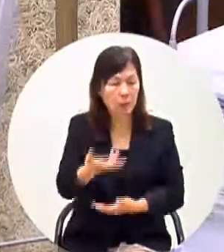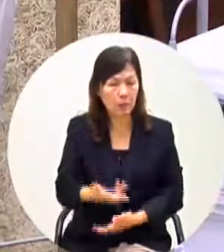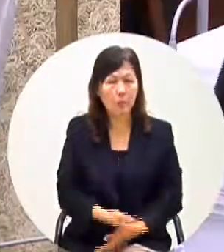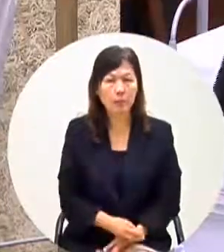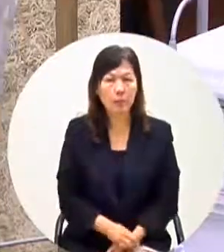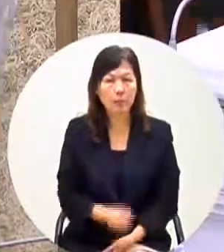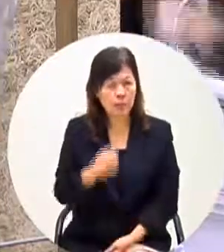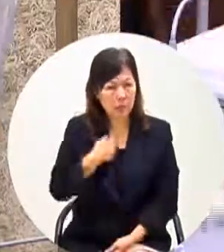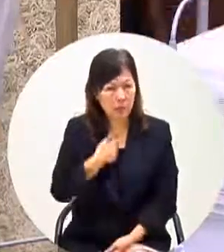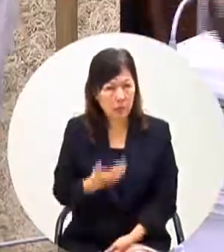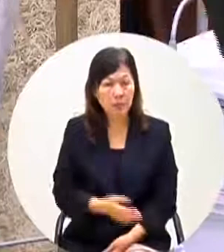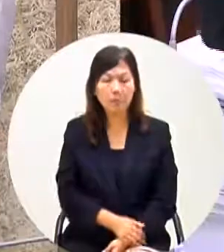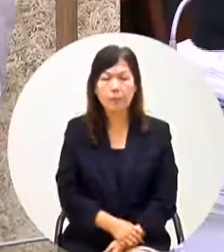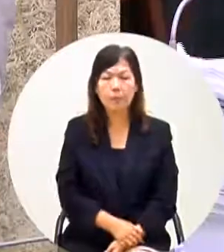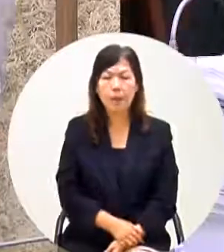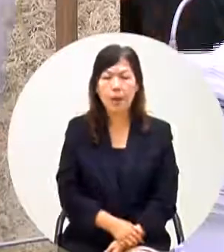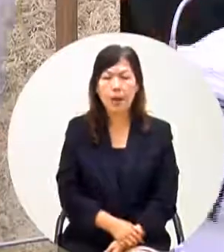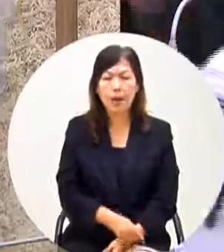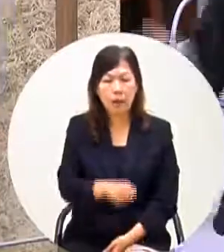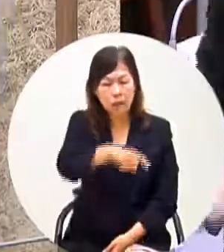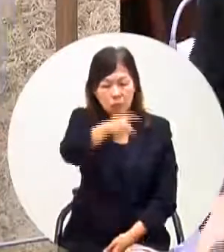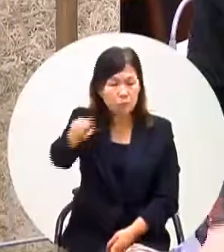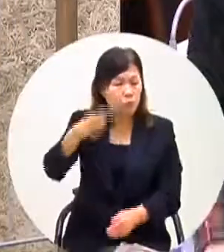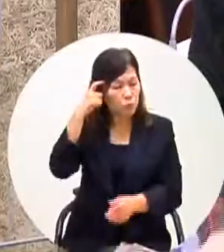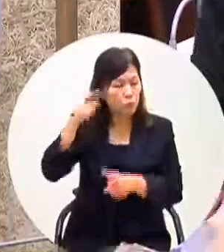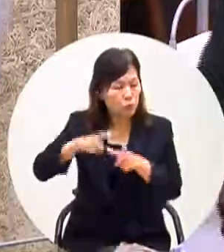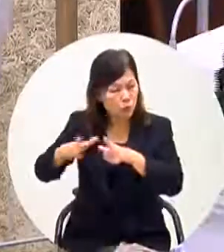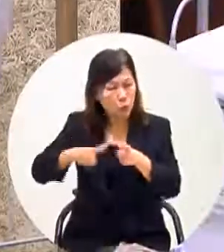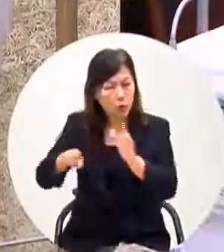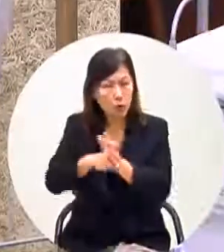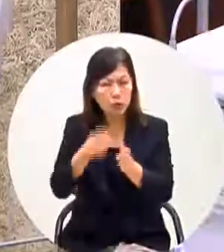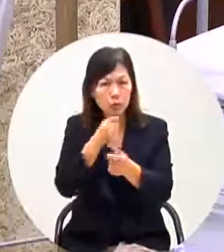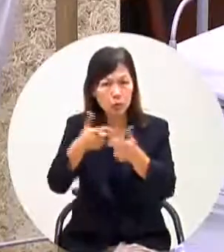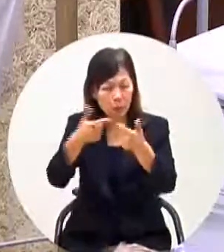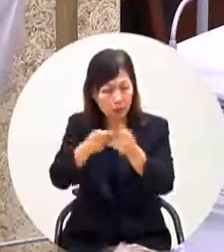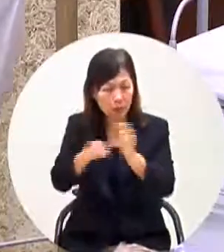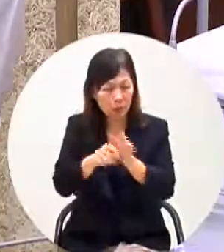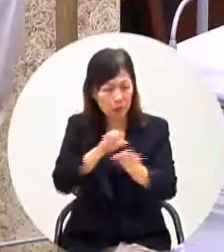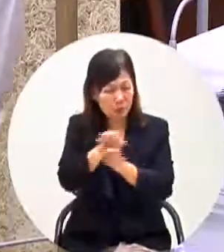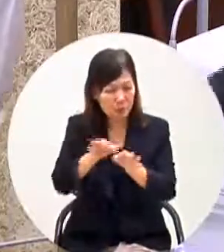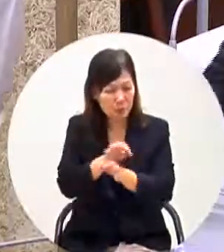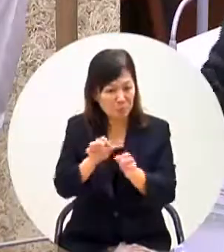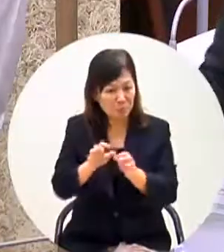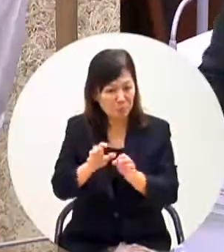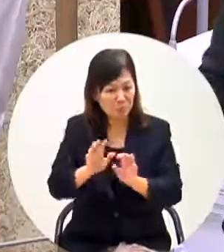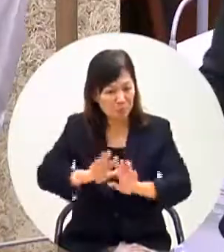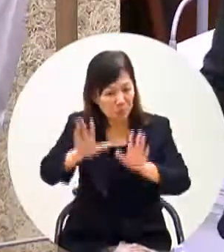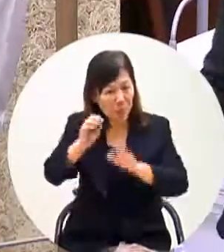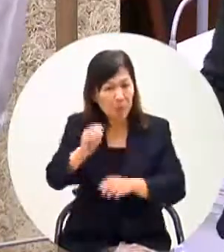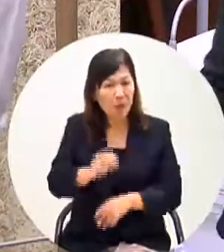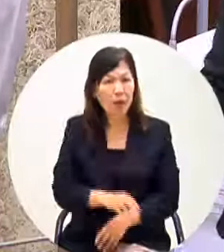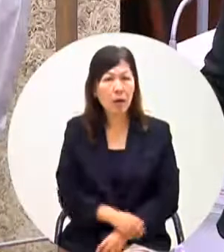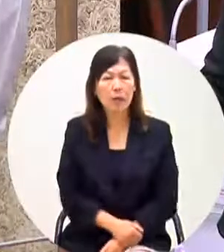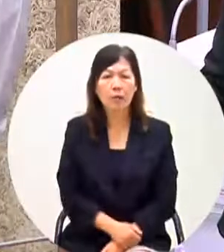认为这样的一个公园有没有符合它的经济效益？ 这个跟议员报告，这个公园刚才讲